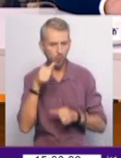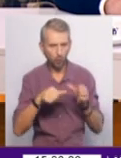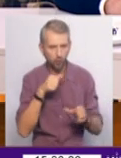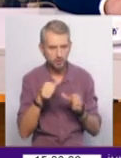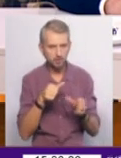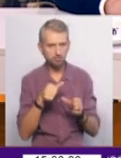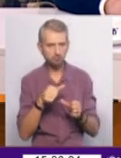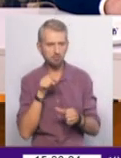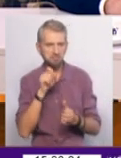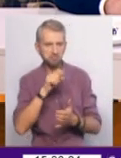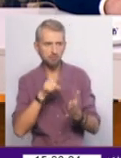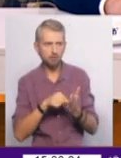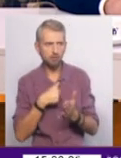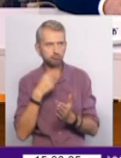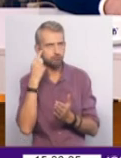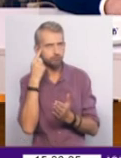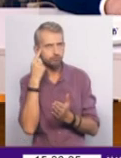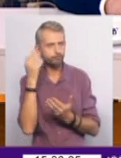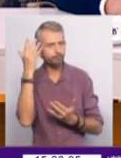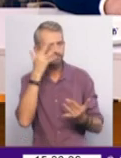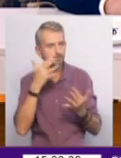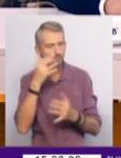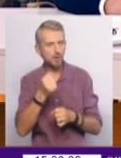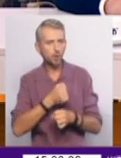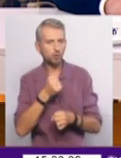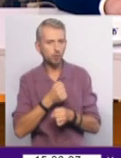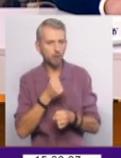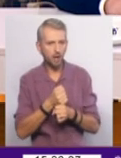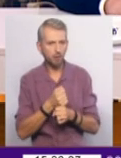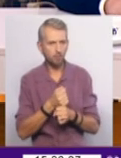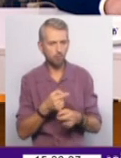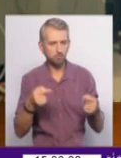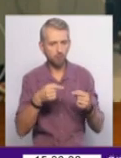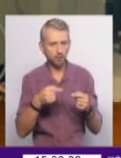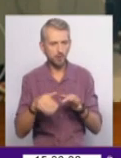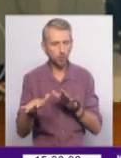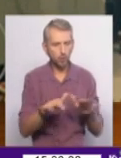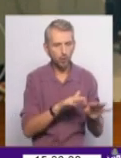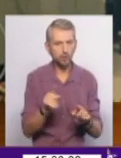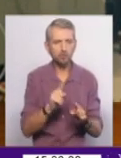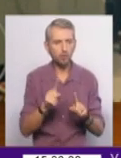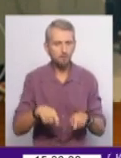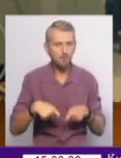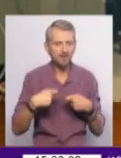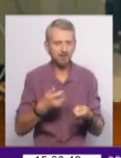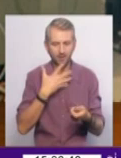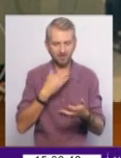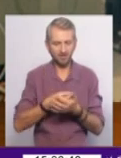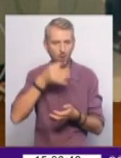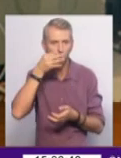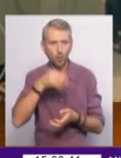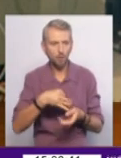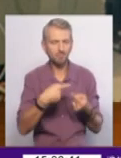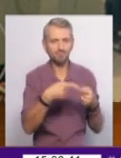приймальною якби задумалися і розробляємо там певні кроки для того, щоб можливо передавати той досвід і на